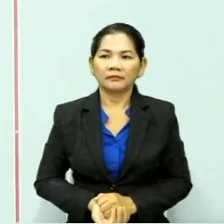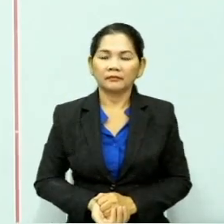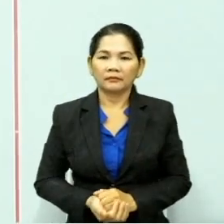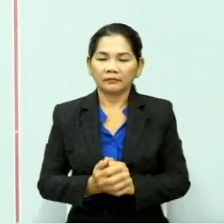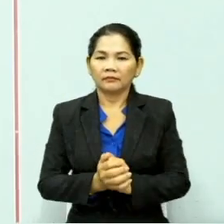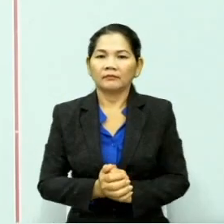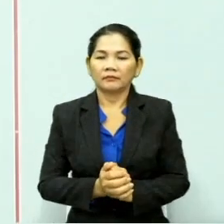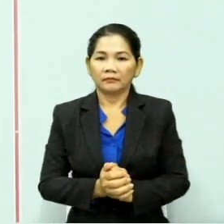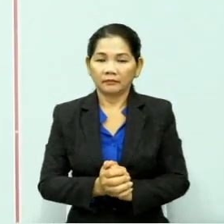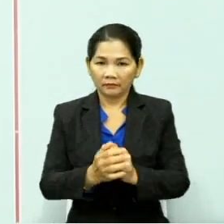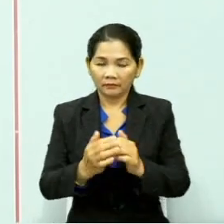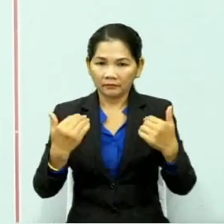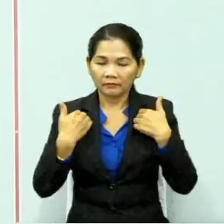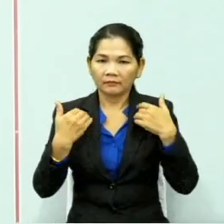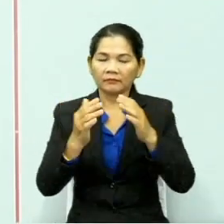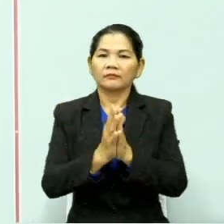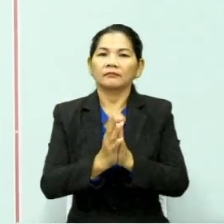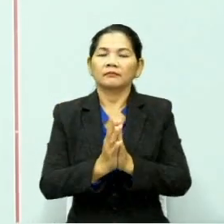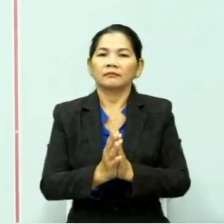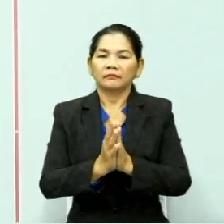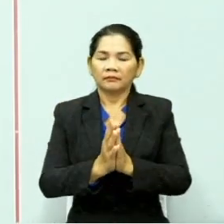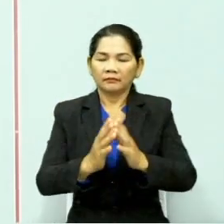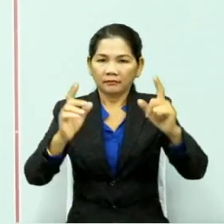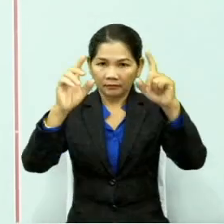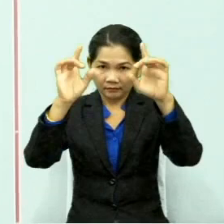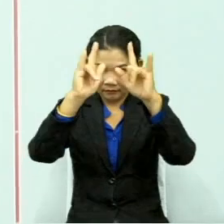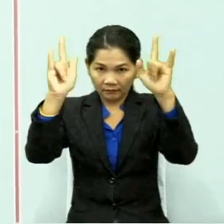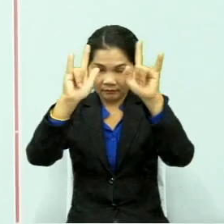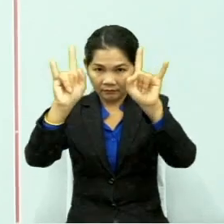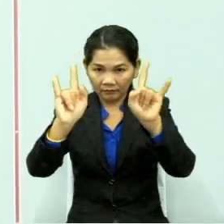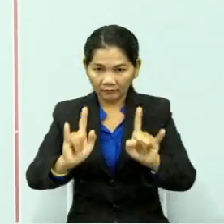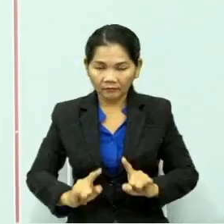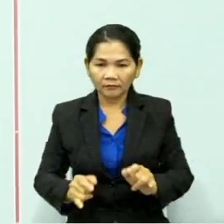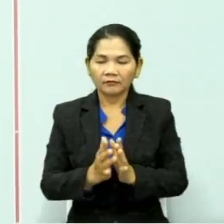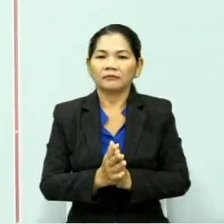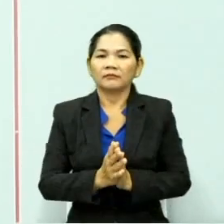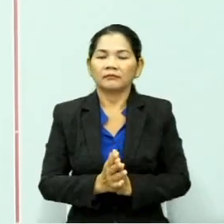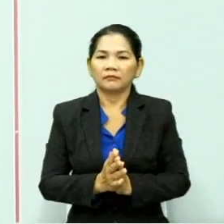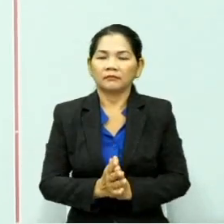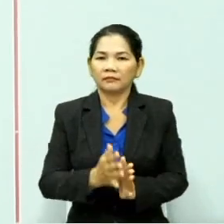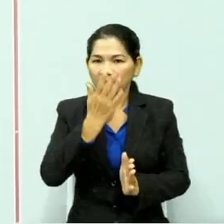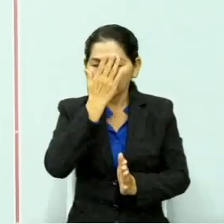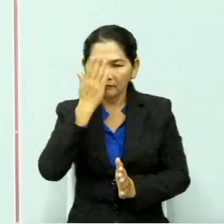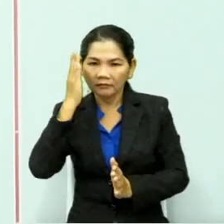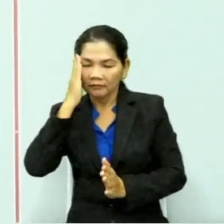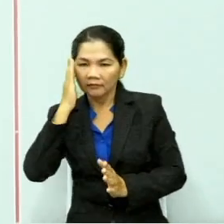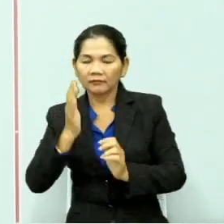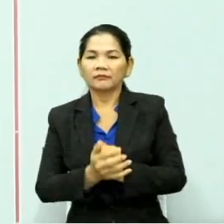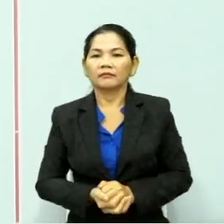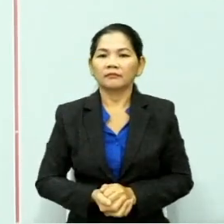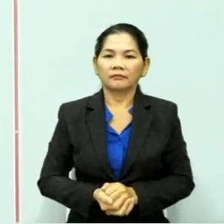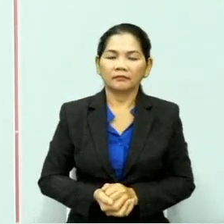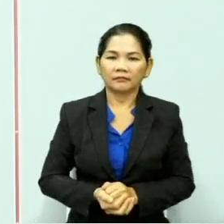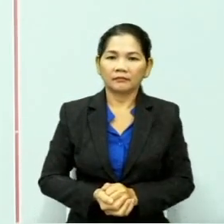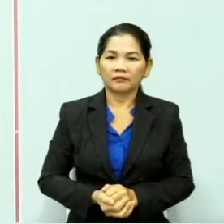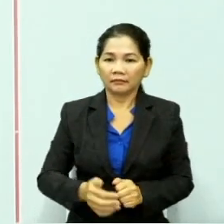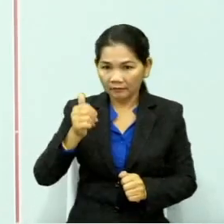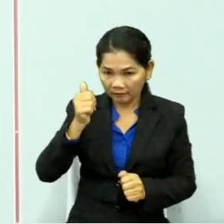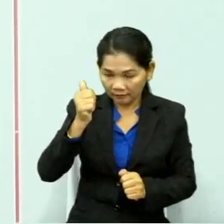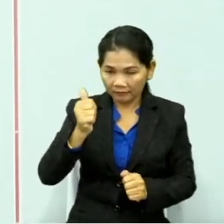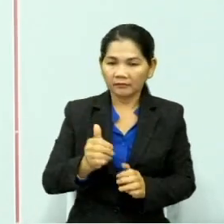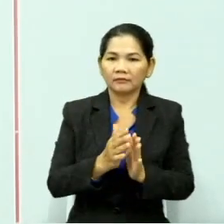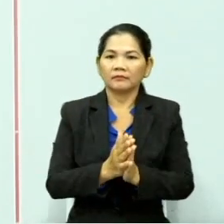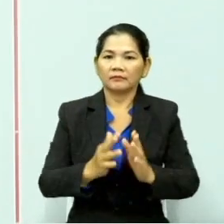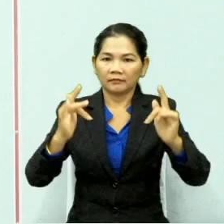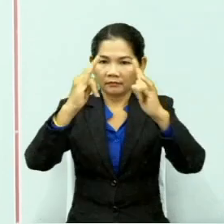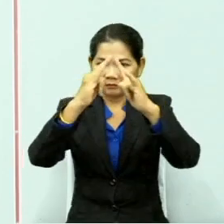ba bốn nịa bồn ba con ba yuan lo bon